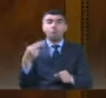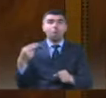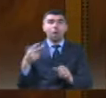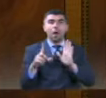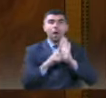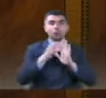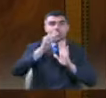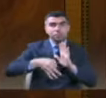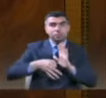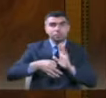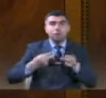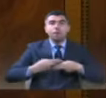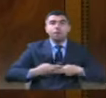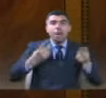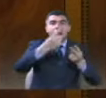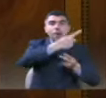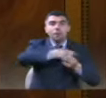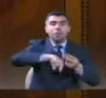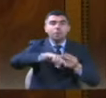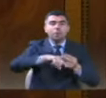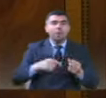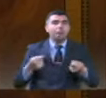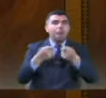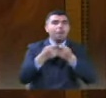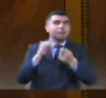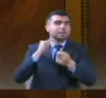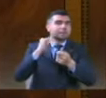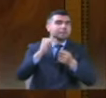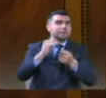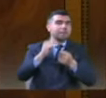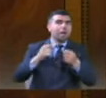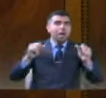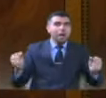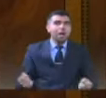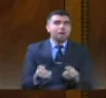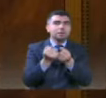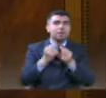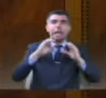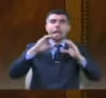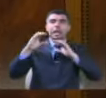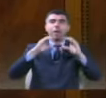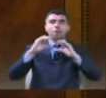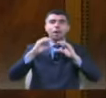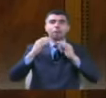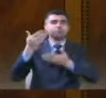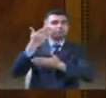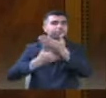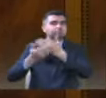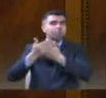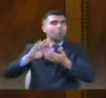التركيب وطنياً وجهوياً ومحلياً في أفق تحقيق مسعى حوار اجتماعي تشاركي